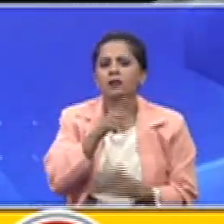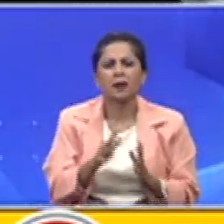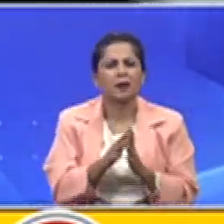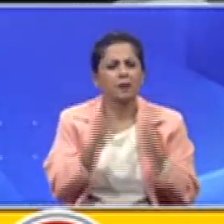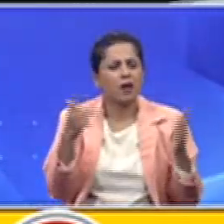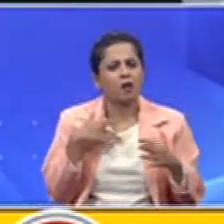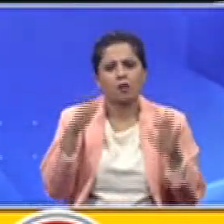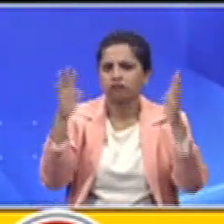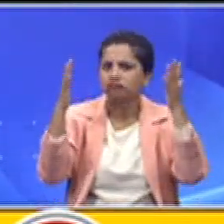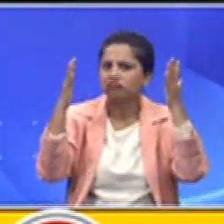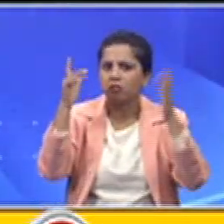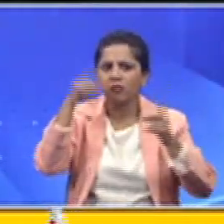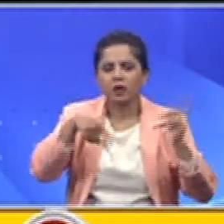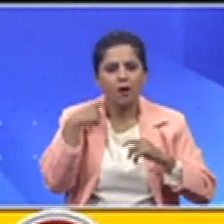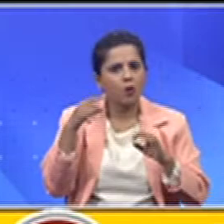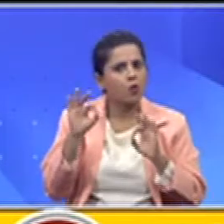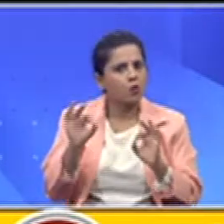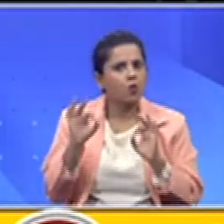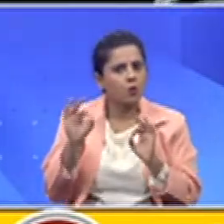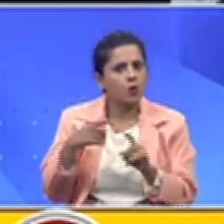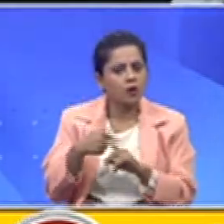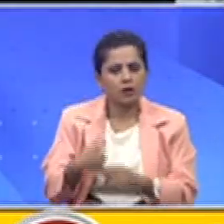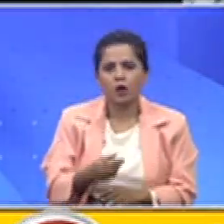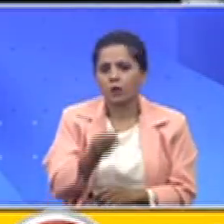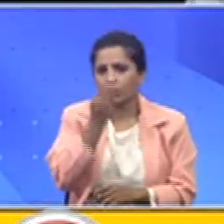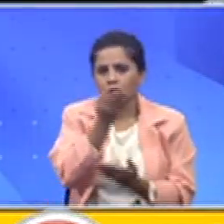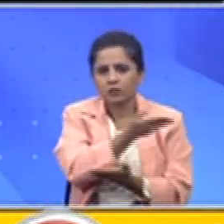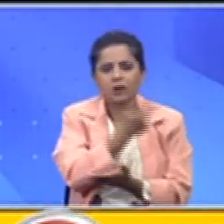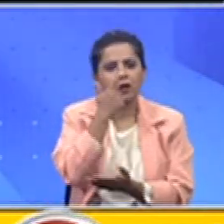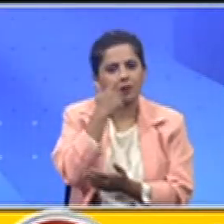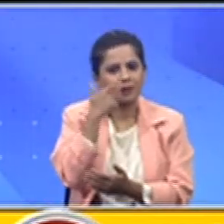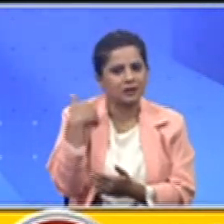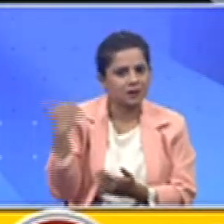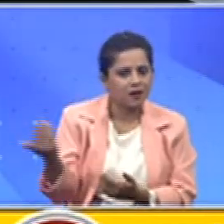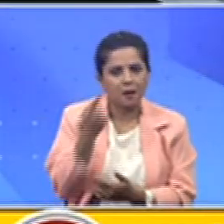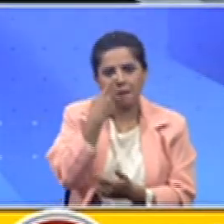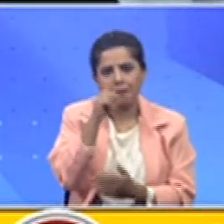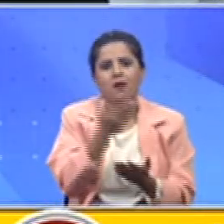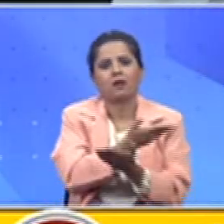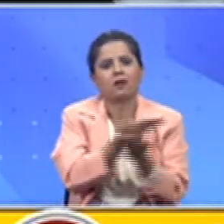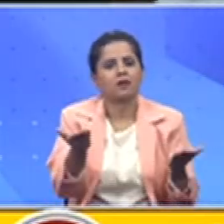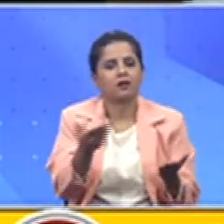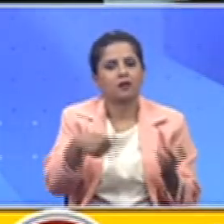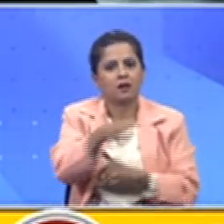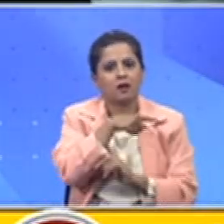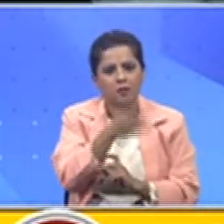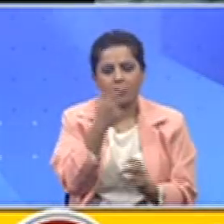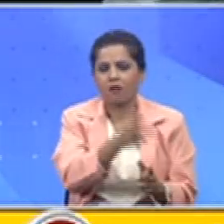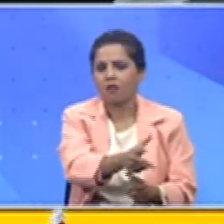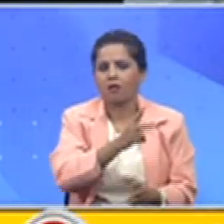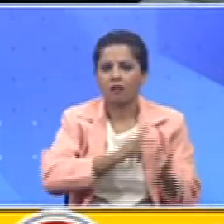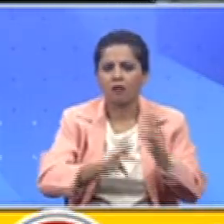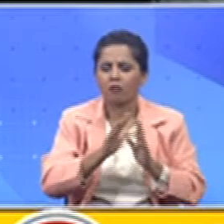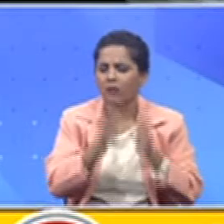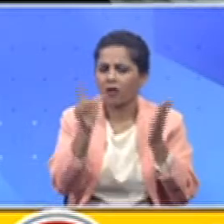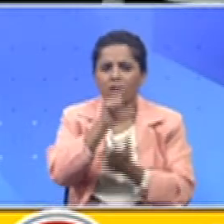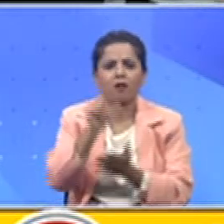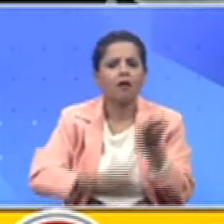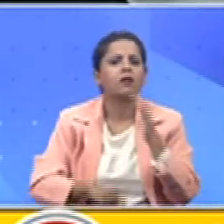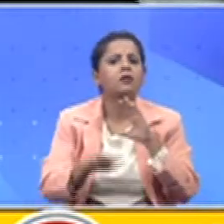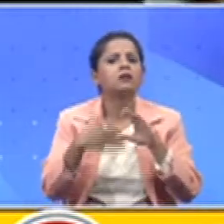भरपूर सराहना हो रही है। हमारी मुस्लिम माताओं और बहनों ने इस बारे में मुझे काफी कुछ लिखा